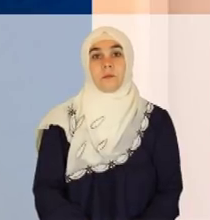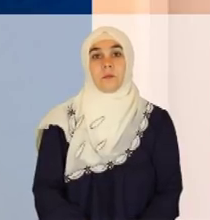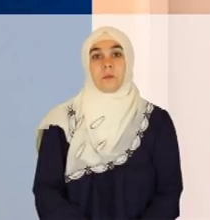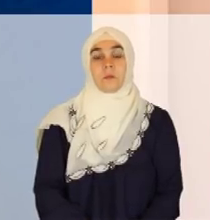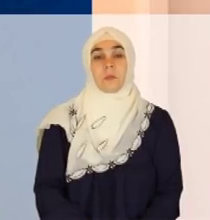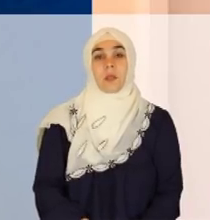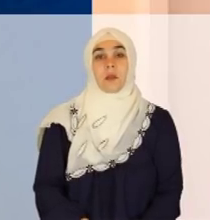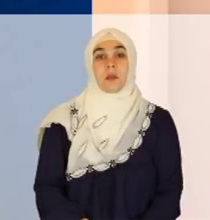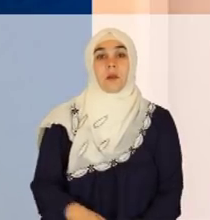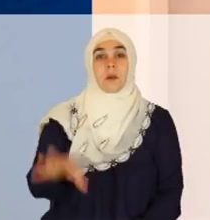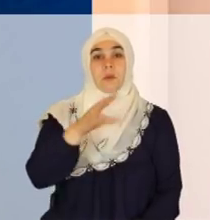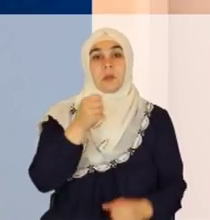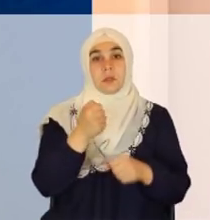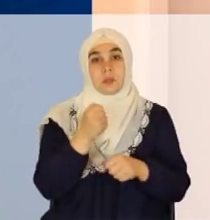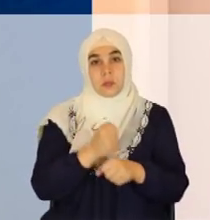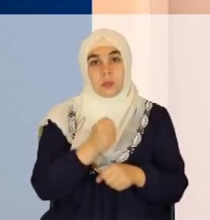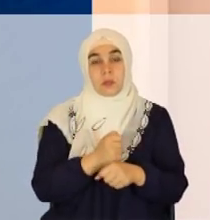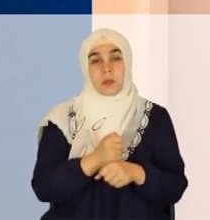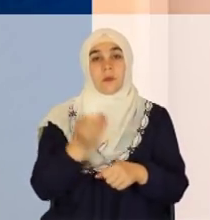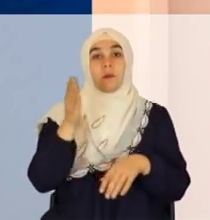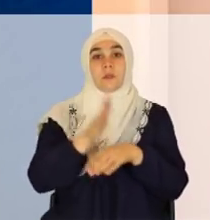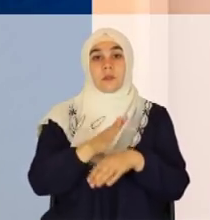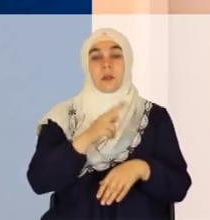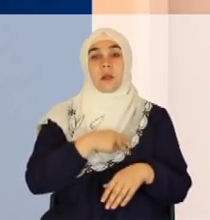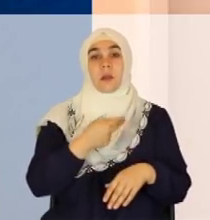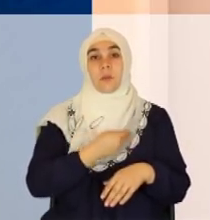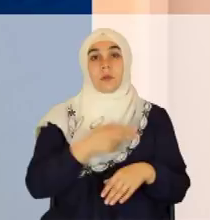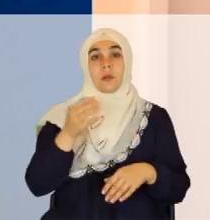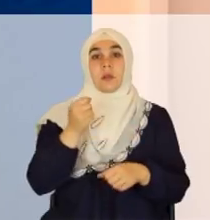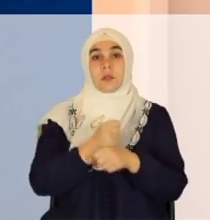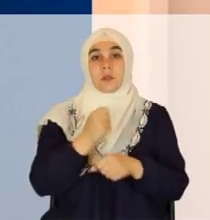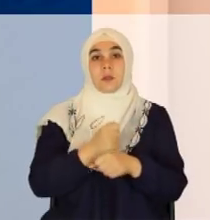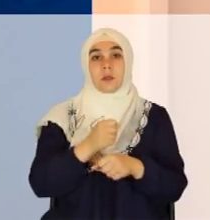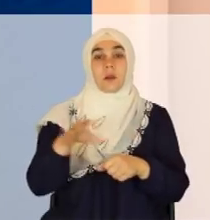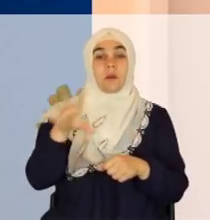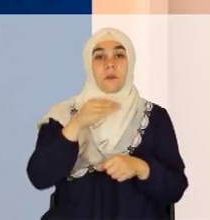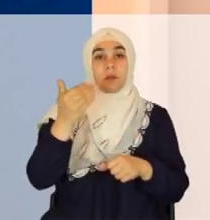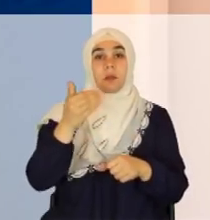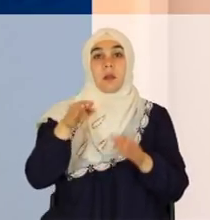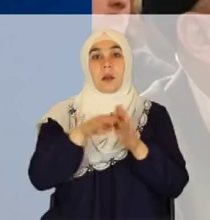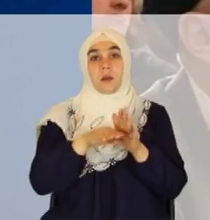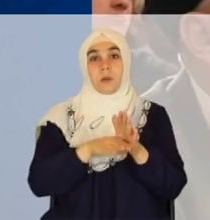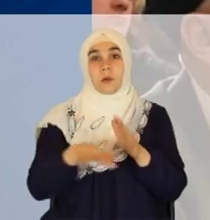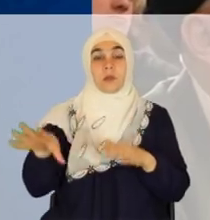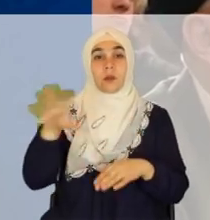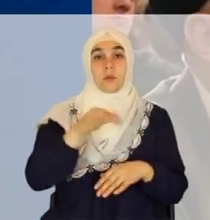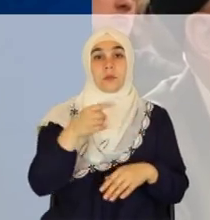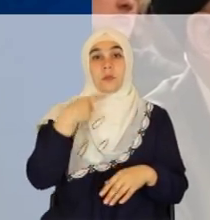ado etsa, bajarsa, qalbni poklashga xizmat qiladigan amallar ko'zda